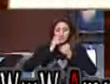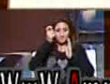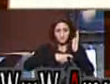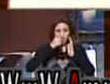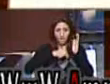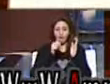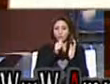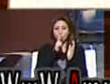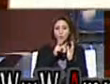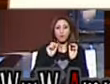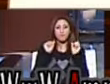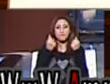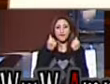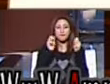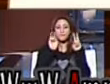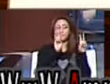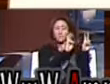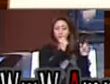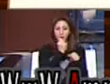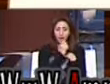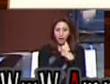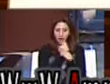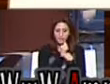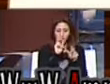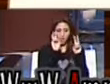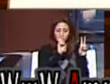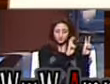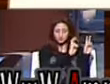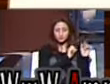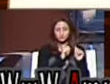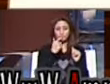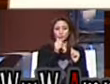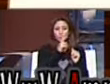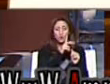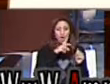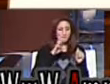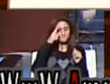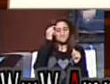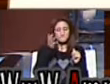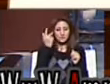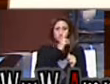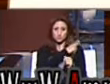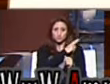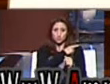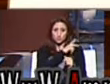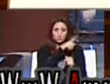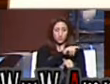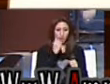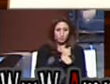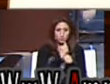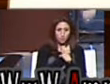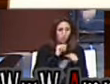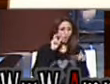على فئات معينه من او مهن معينه بتحرم عليها الاضراب. يعني ضباط الشرطه لا يجوز ان